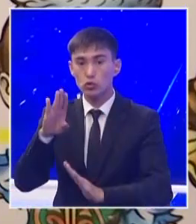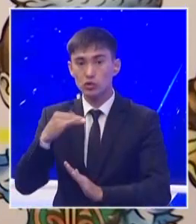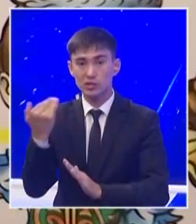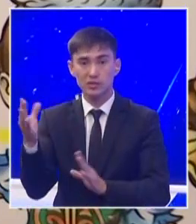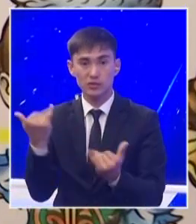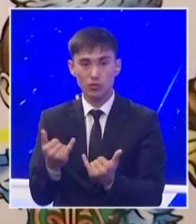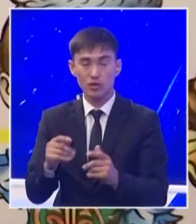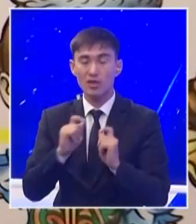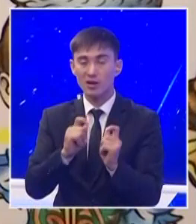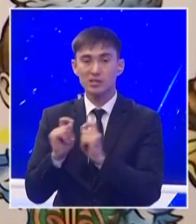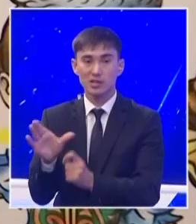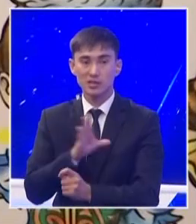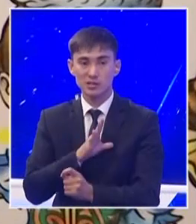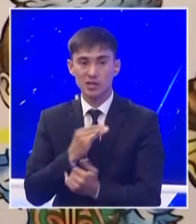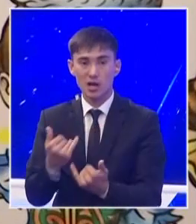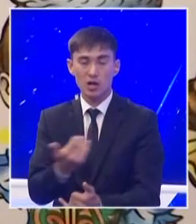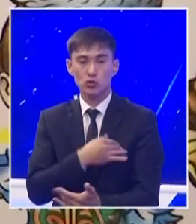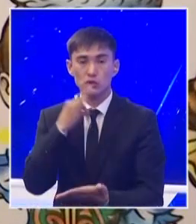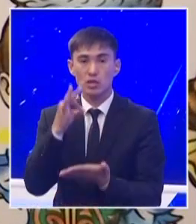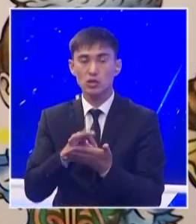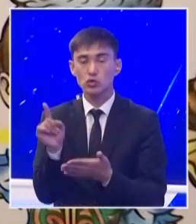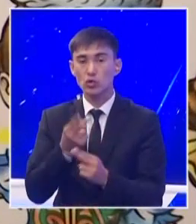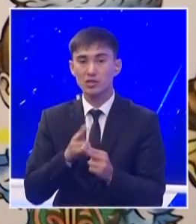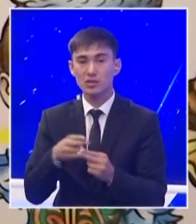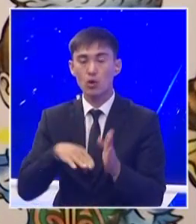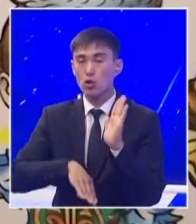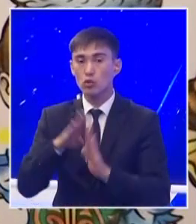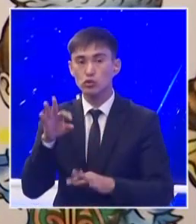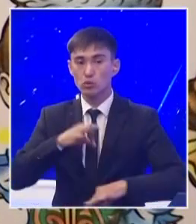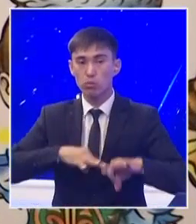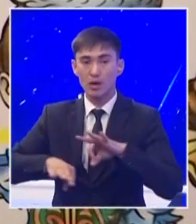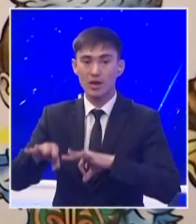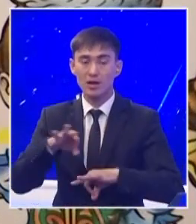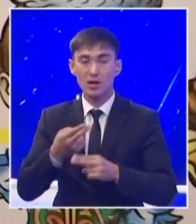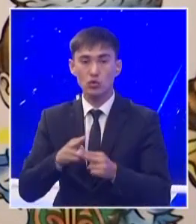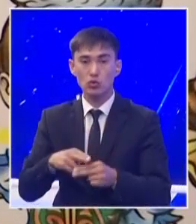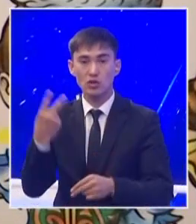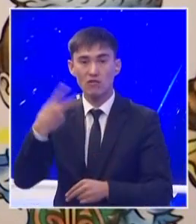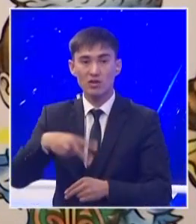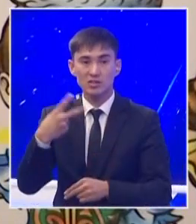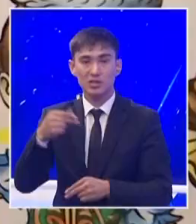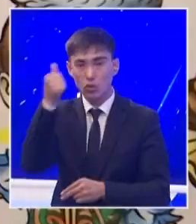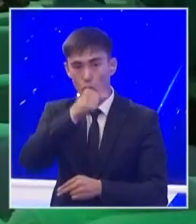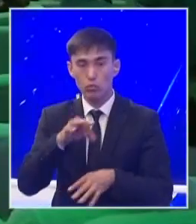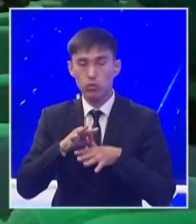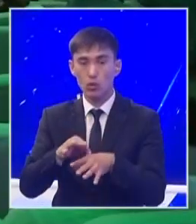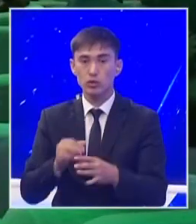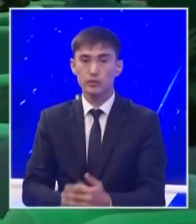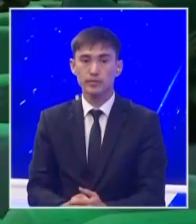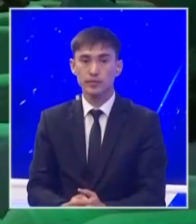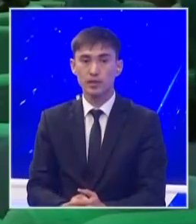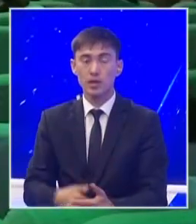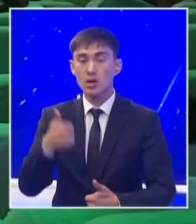лучших сегодня награждались. Я бы хотел сказать, что это самый лучший проект, который уже 20-й год проходит.